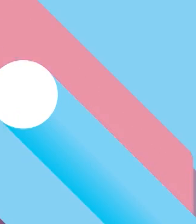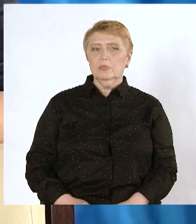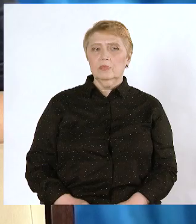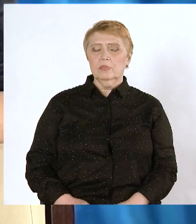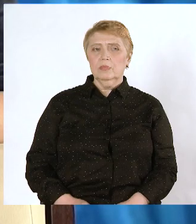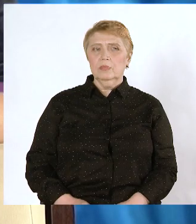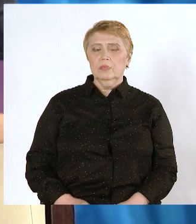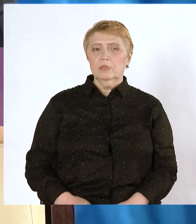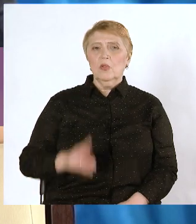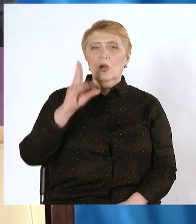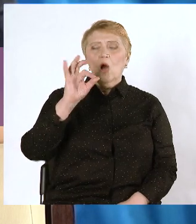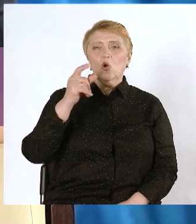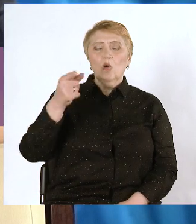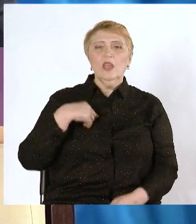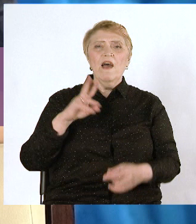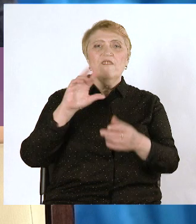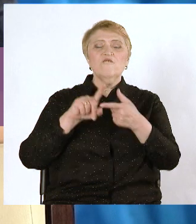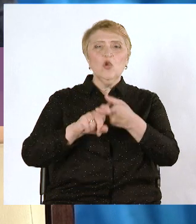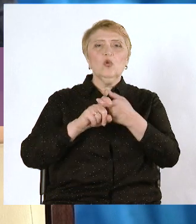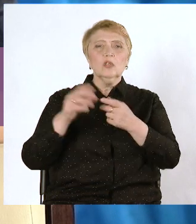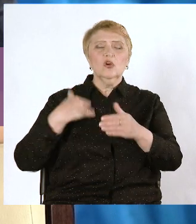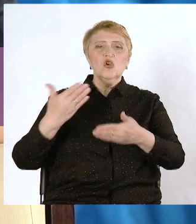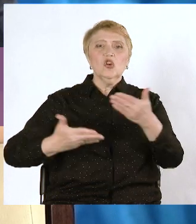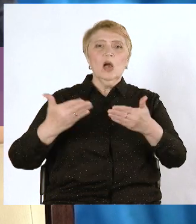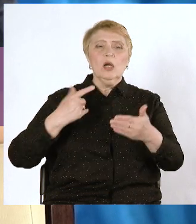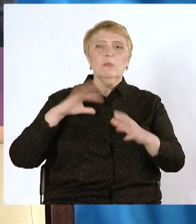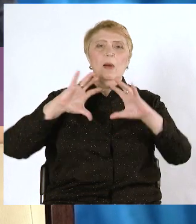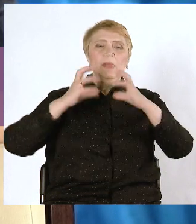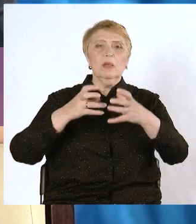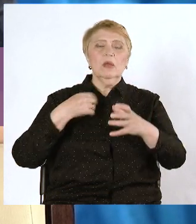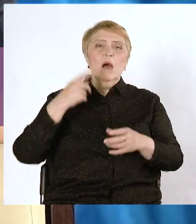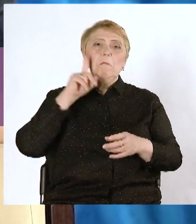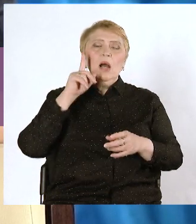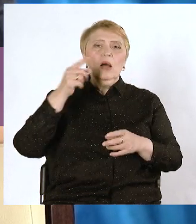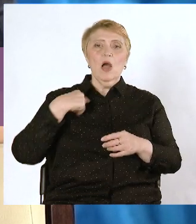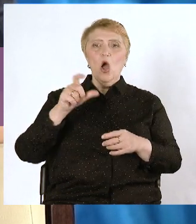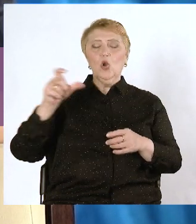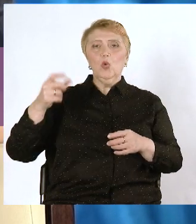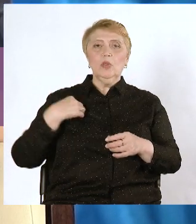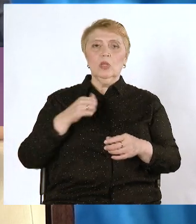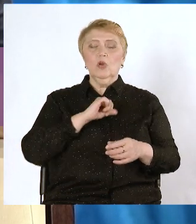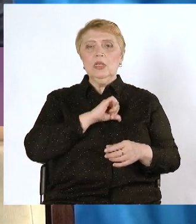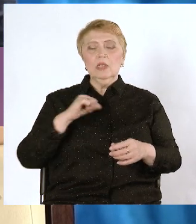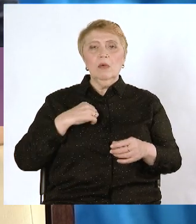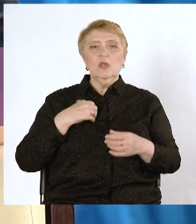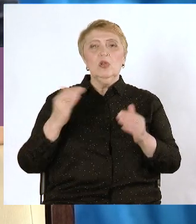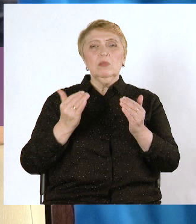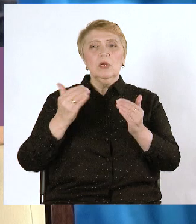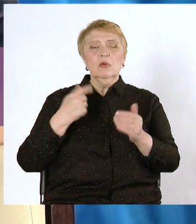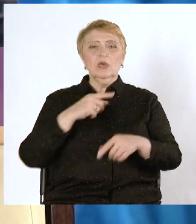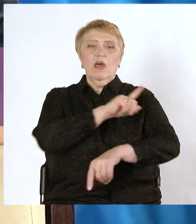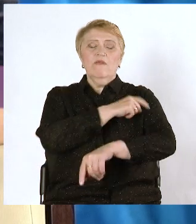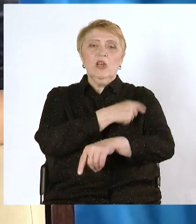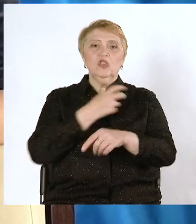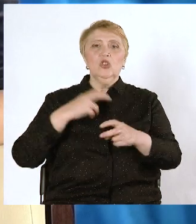корону вирус шагает по планете и пока люди пытаясь сберечь свое здоровье сама изолируется врачи ищут лекарство от новой